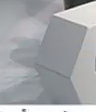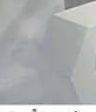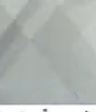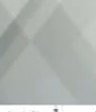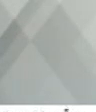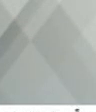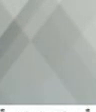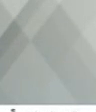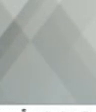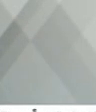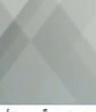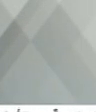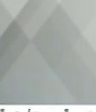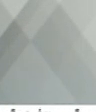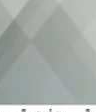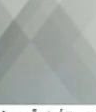ام